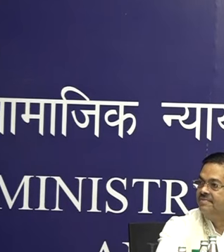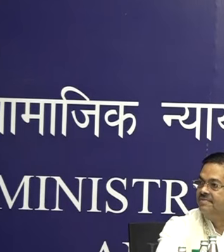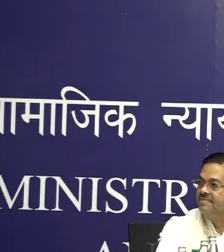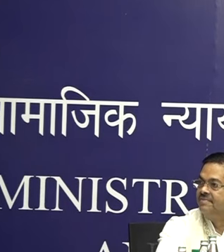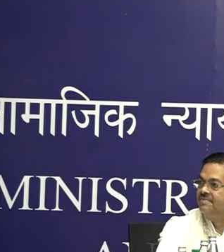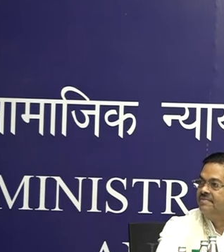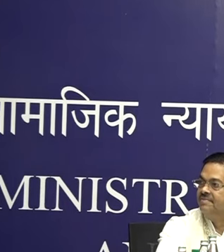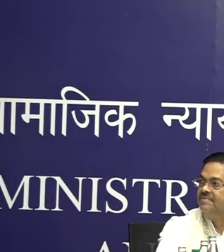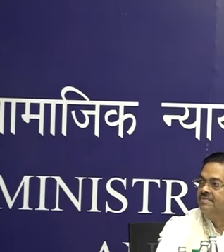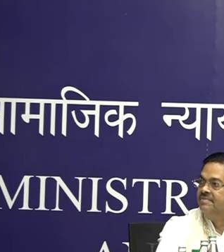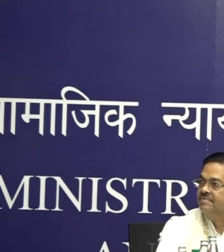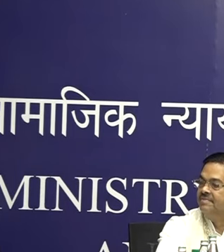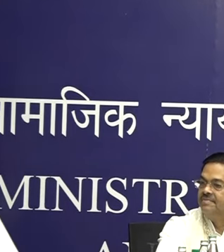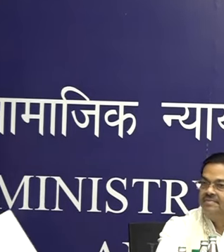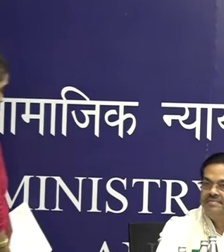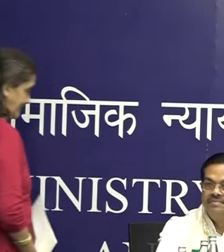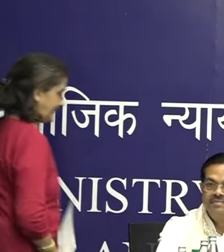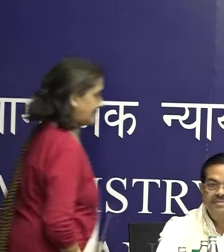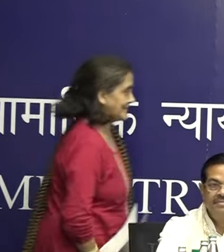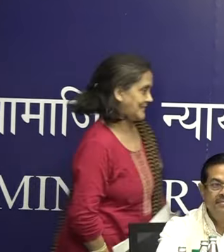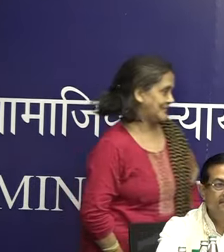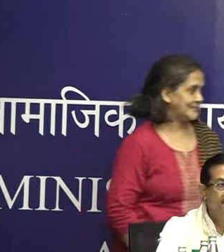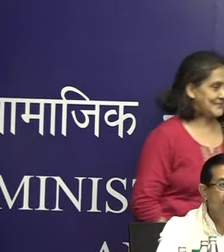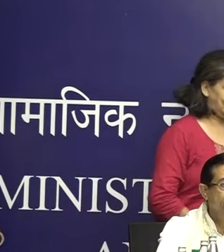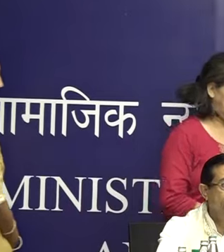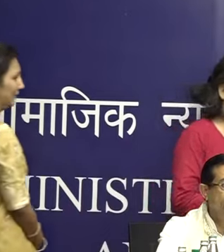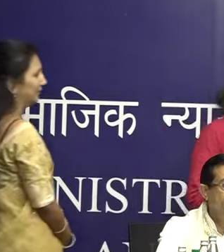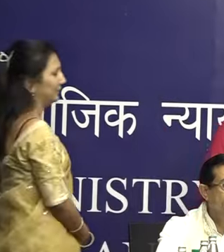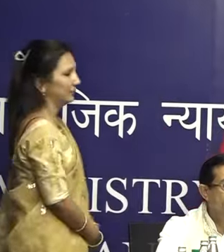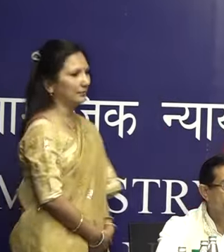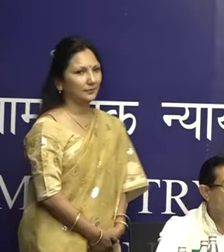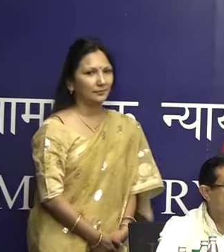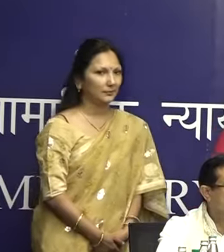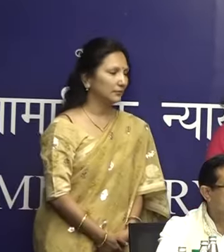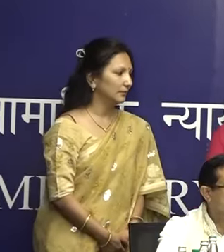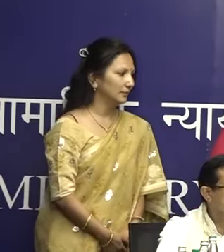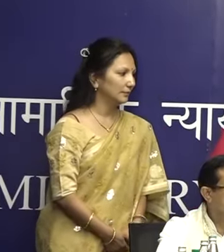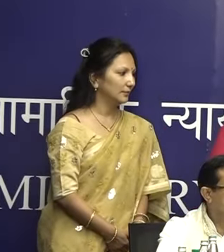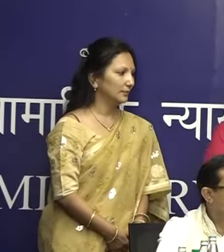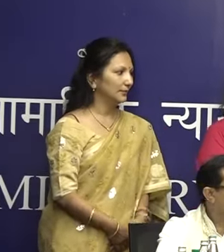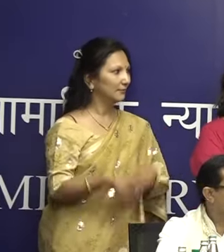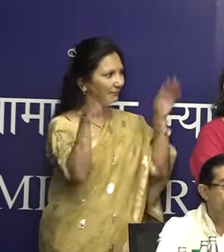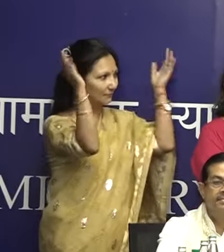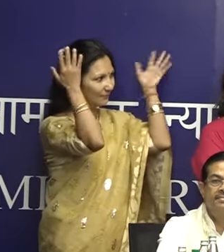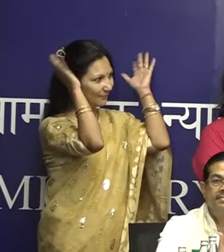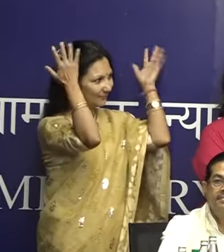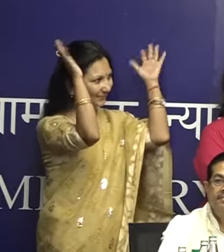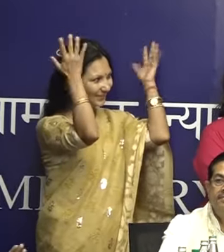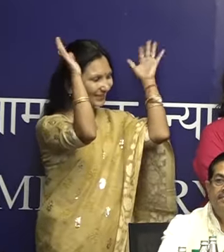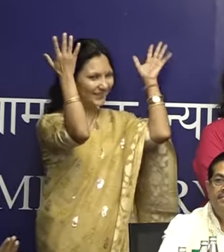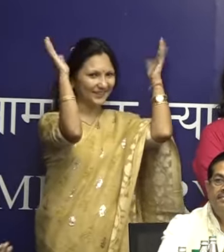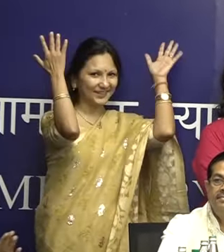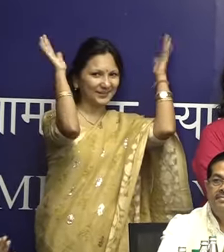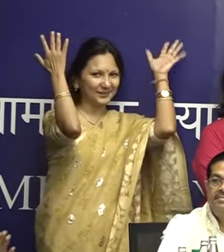क्षमता निर्माण और अन्य संकाय विनिमय कार्यक्रम के लिए ILC JNU के साथ आज यहां समझौता ज्ञापन हो रहा